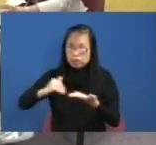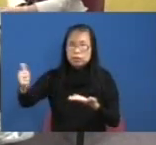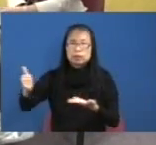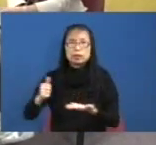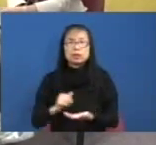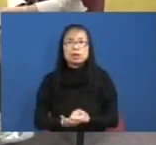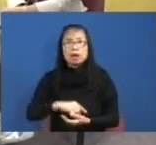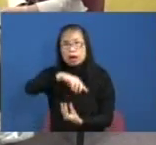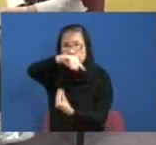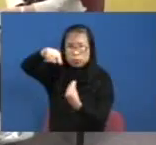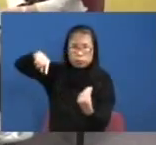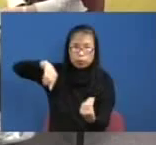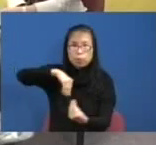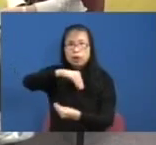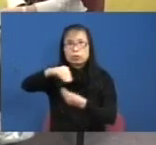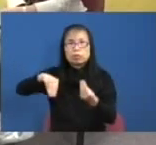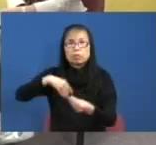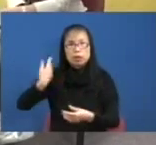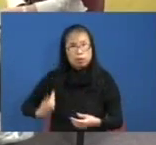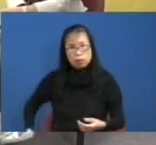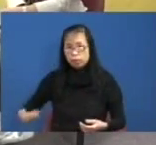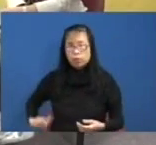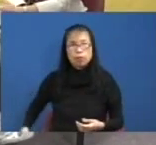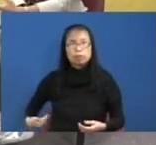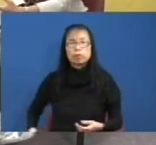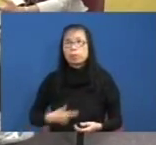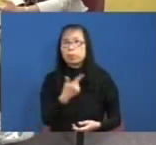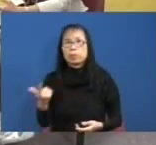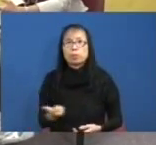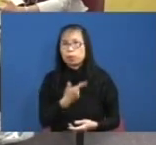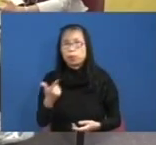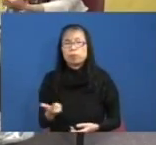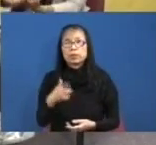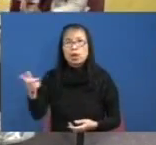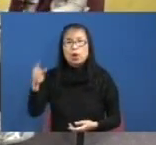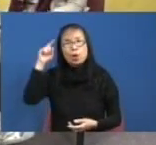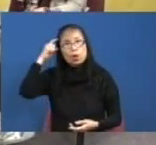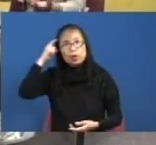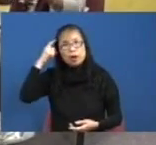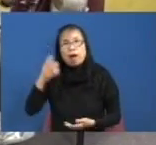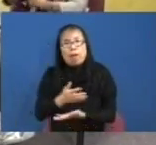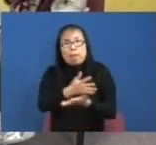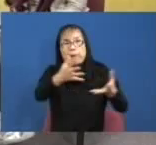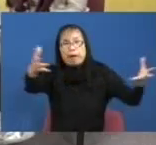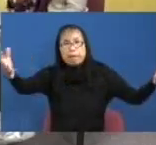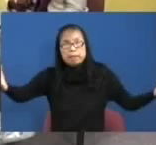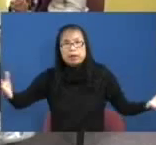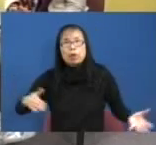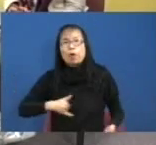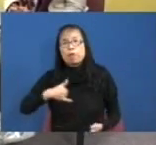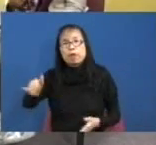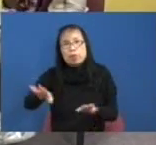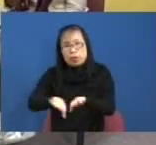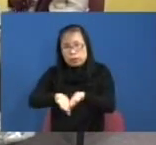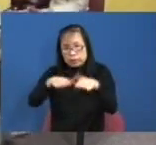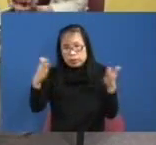根本上循循環環嘅話，係浪費好多嘢嘅。 係啊，其實即係我諗萬物都係行翻去最原始啊，